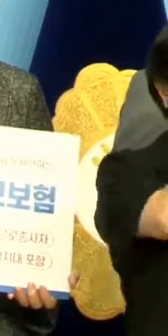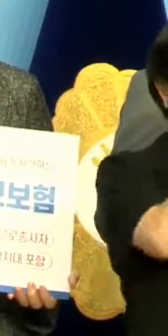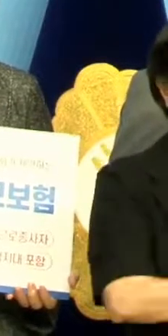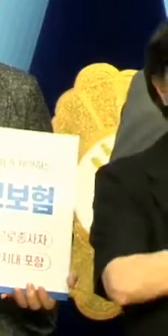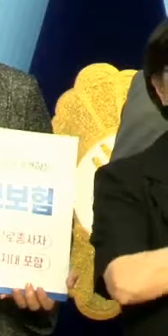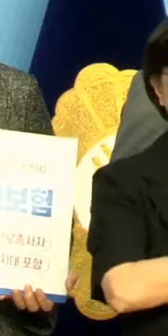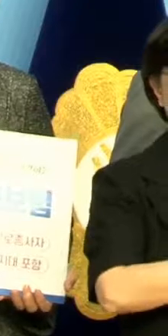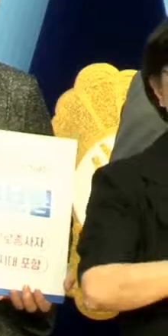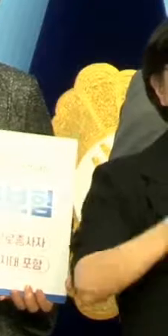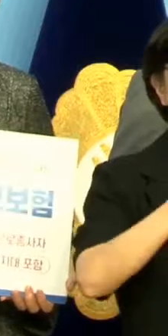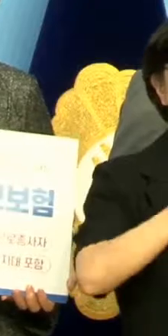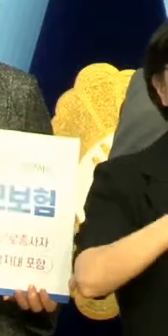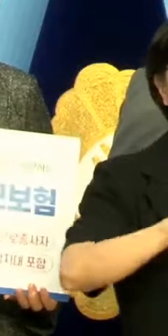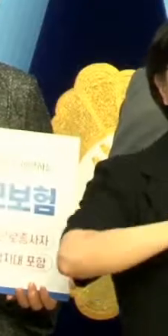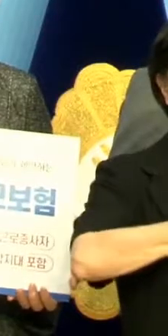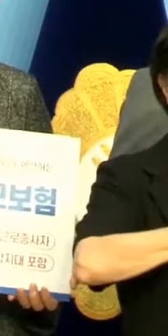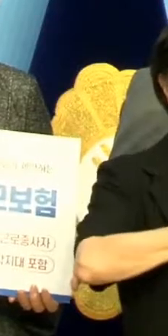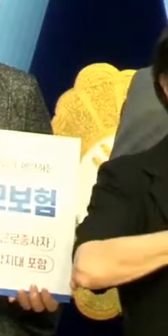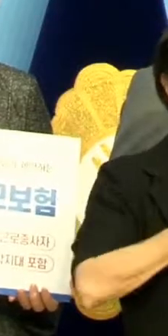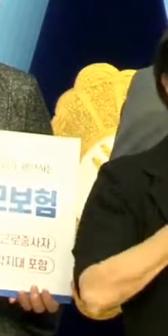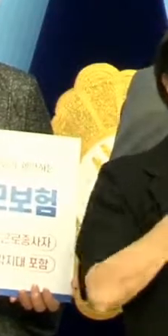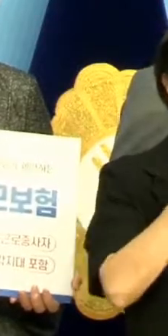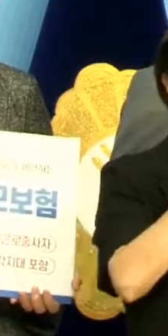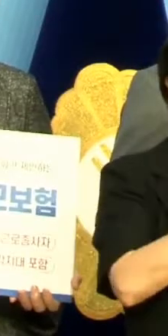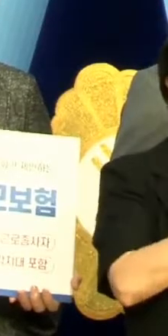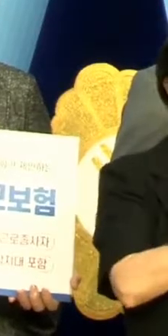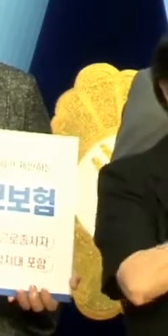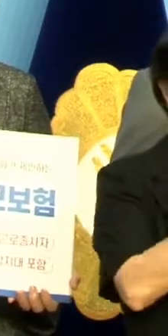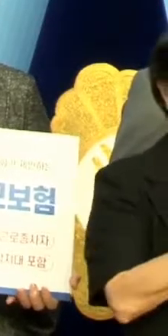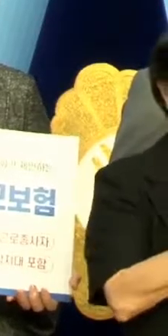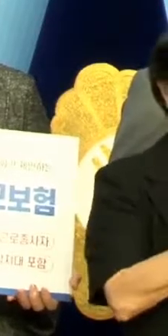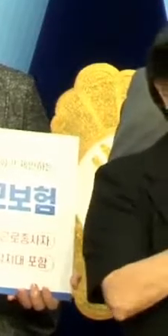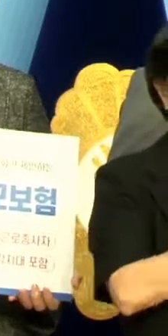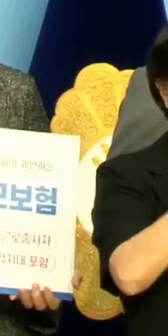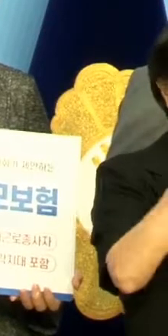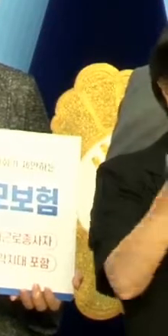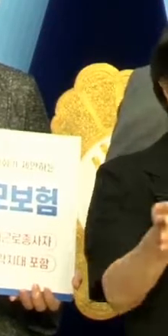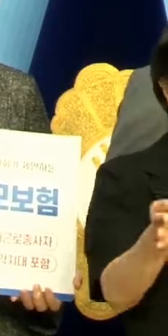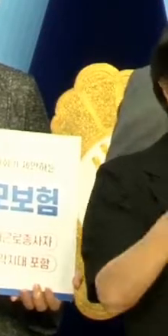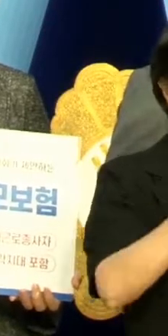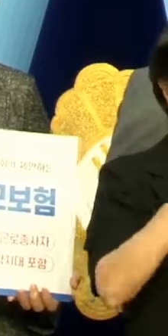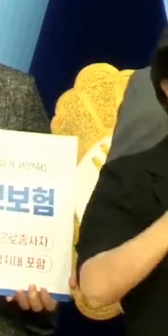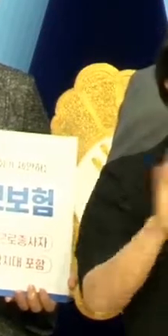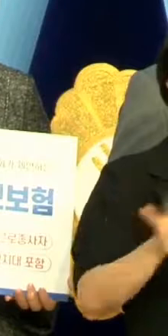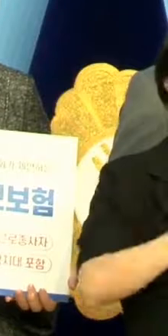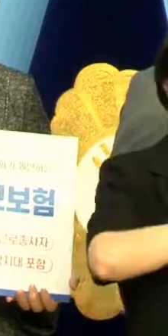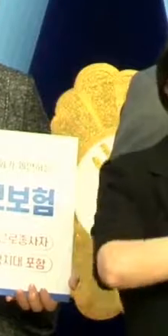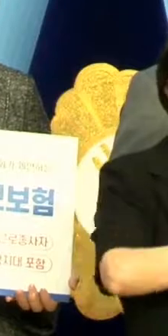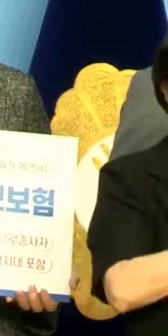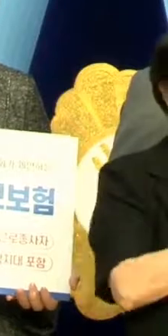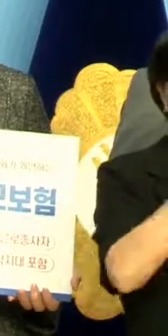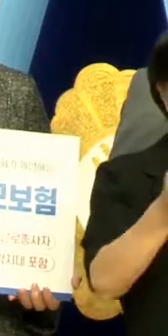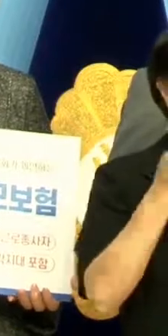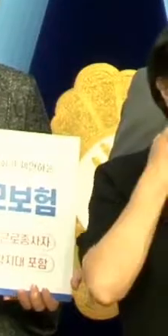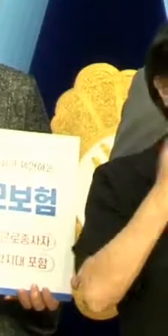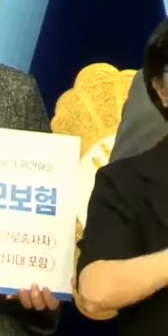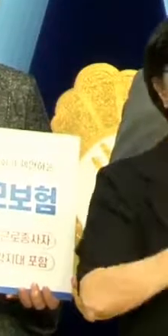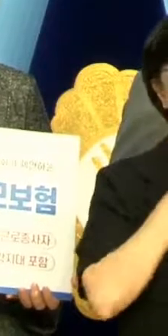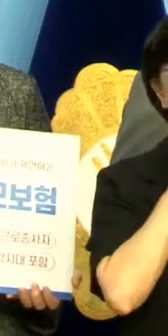형사처벌이 근거 마련 등을 법제화 하여 양육비 이행이 선택할 수 있는 문제가 아님을 명확히 하고자